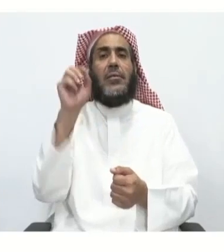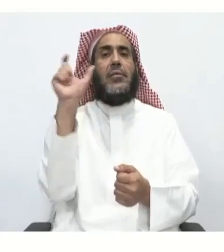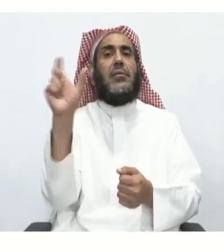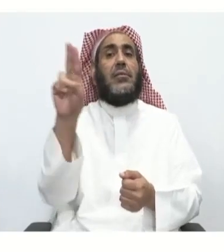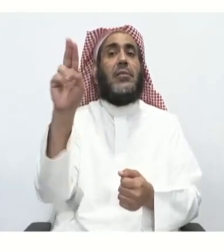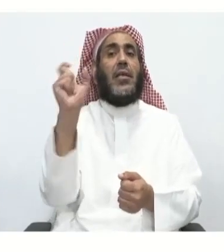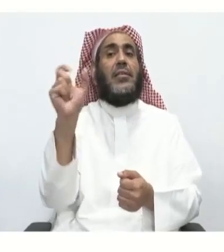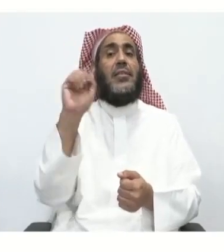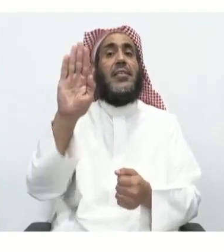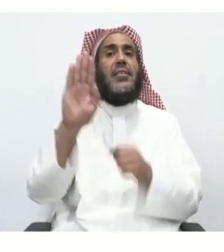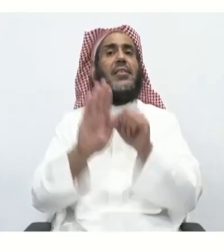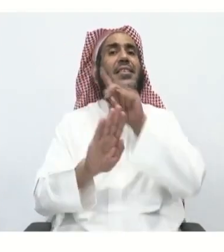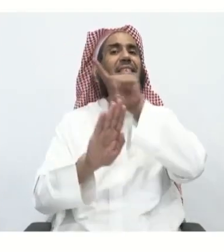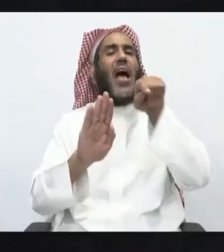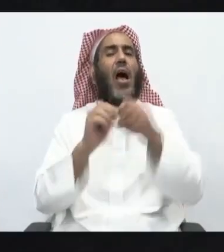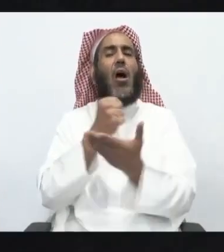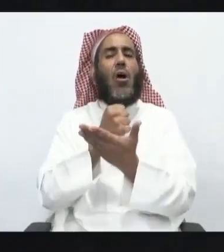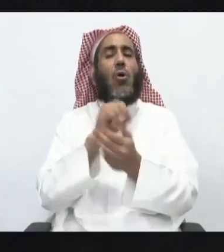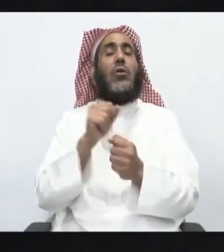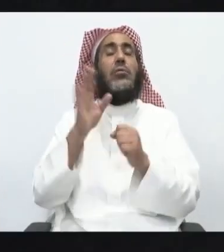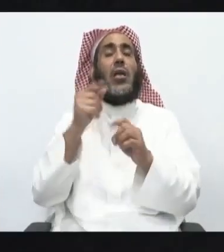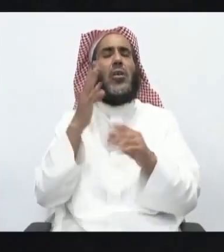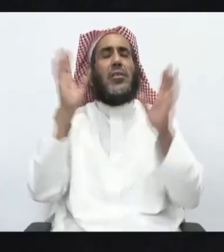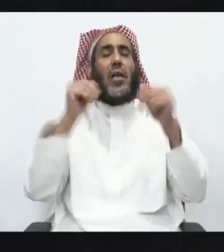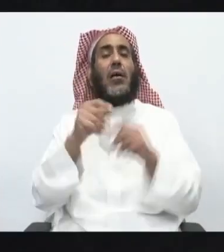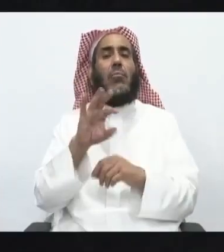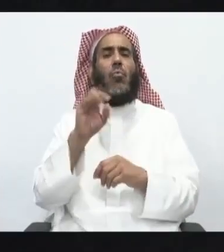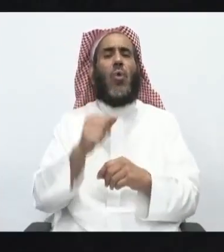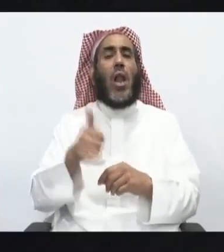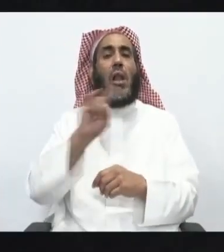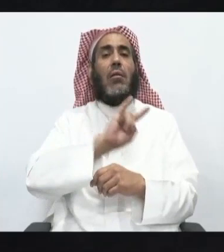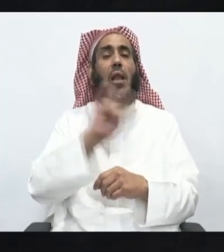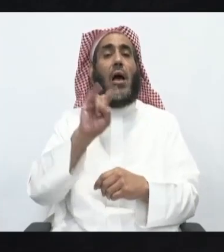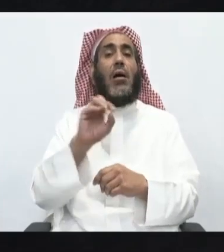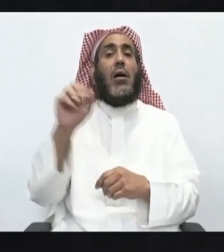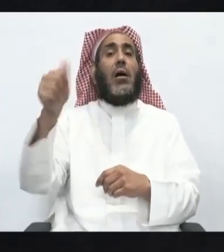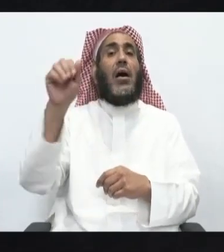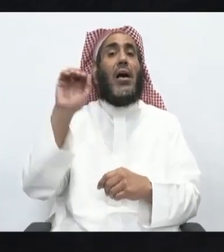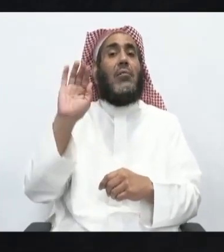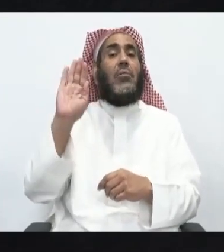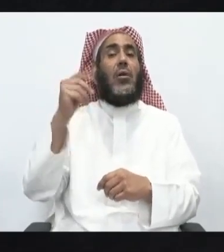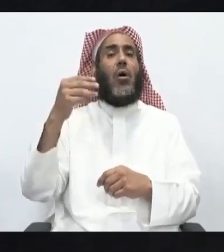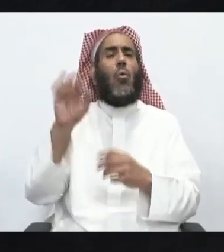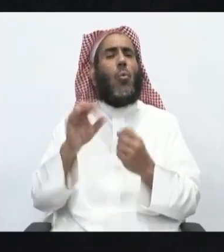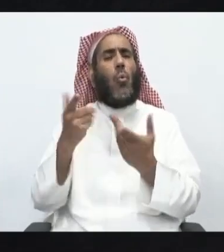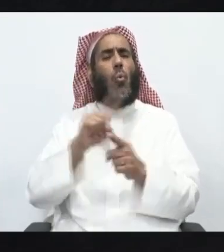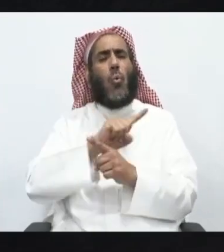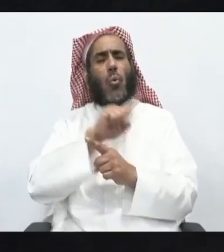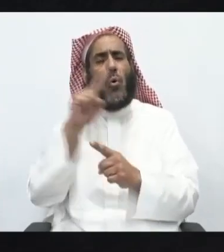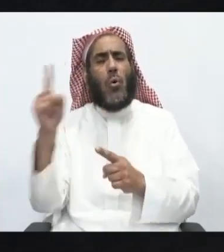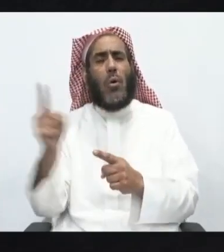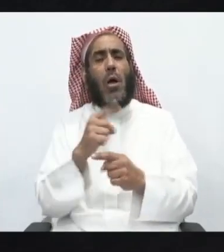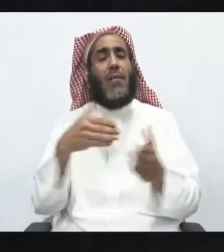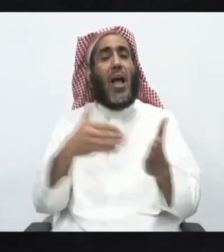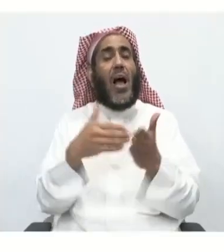تنسى الصلاه لم اسعى في الشر لا ترمي كل ذلك اذا كان معتد الاخر فانه يحذف في حاله الجزم يحذف